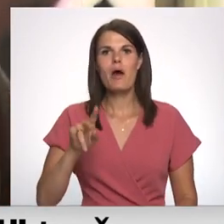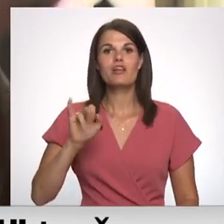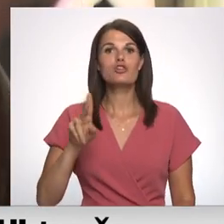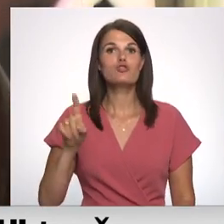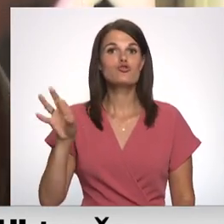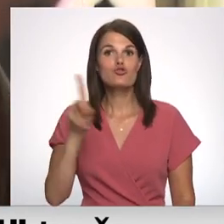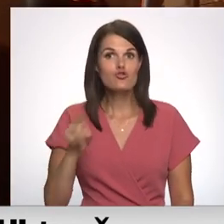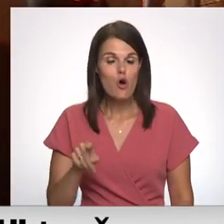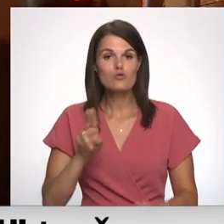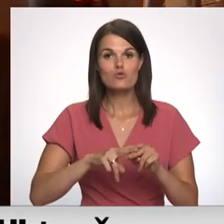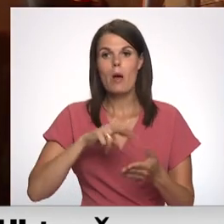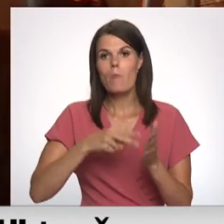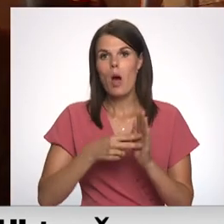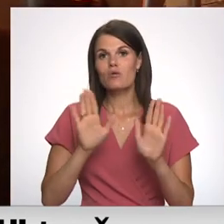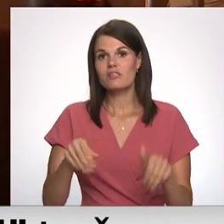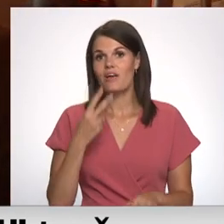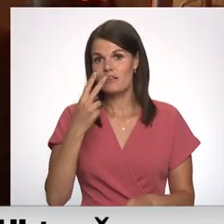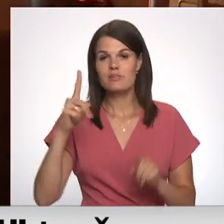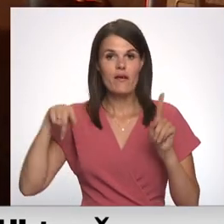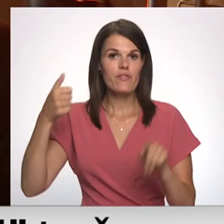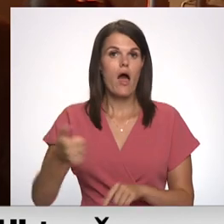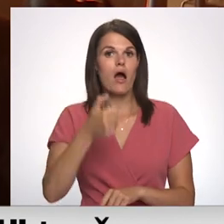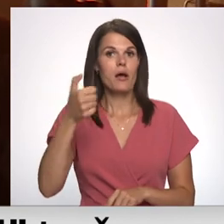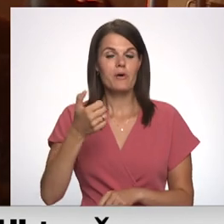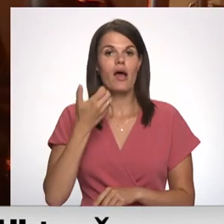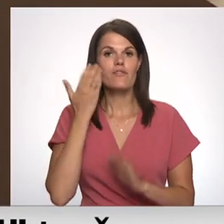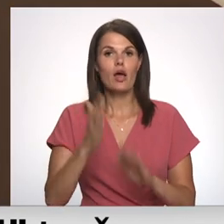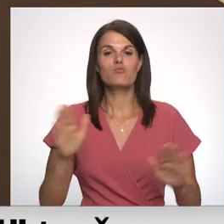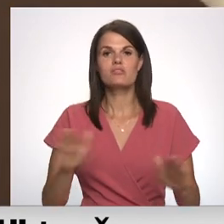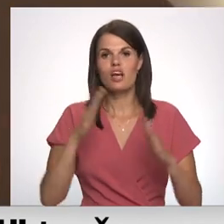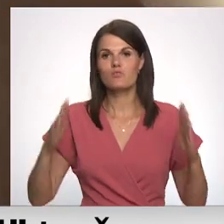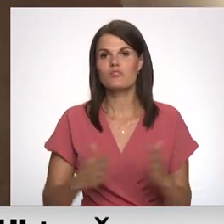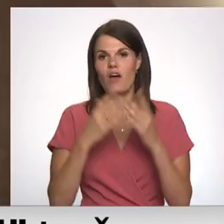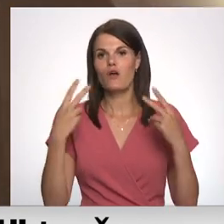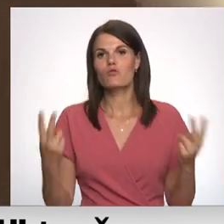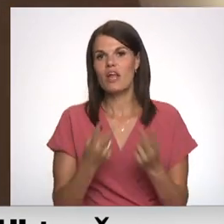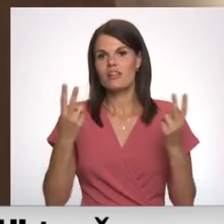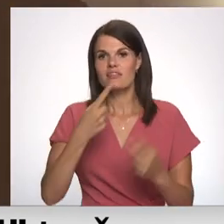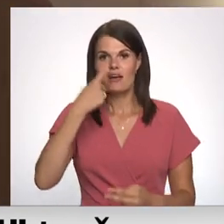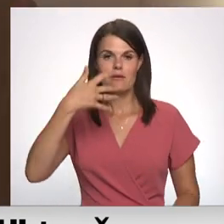skatītājiem nonāks nākamgad, kad mēs svinēsim dziesmu svētku tradīcijas 150 gadi.